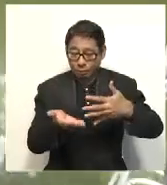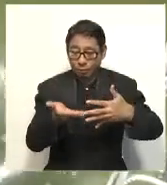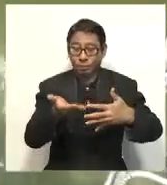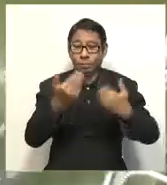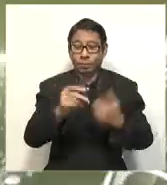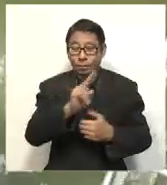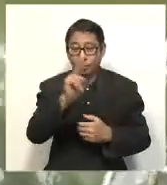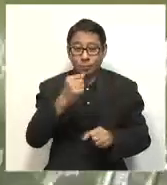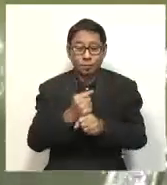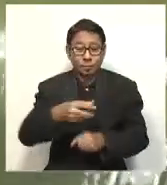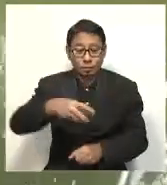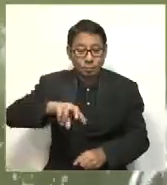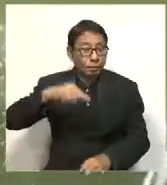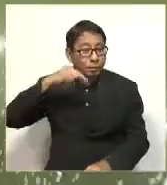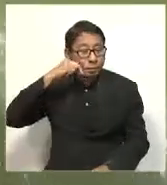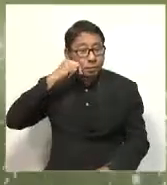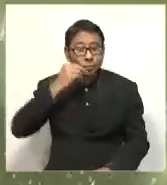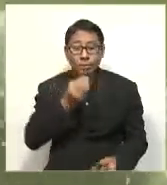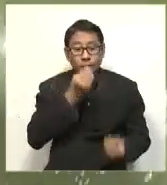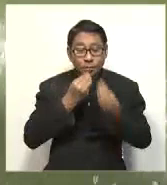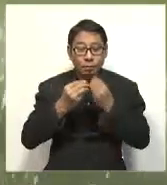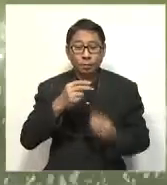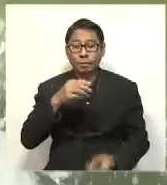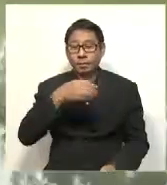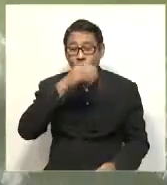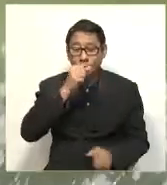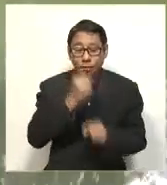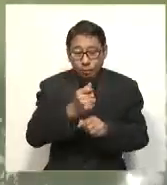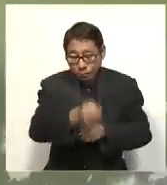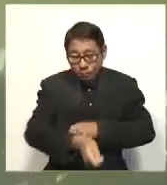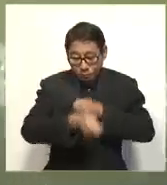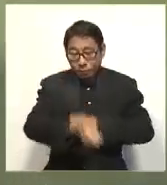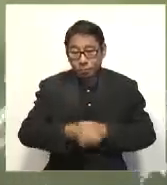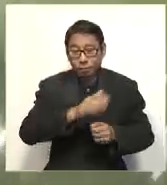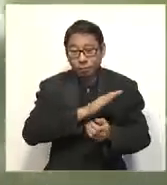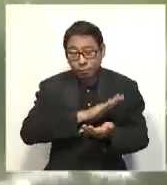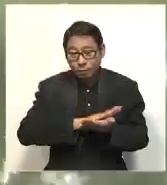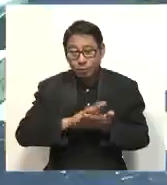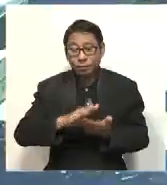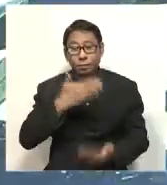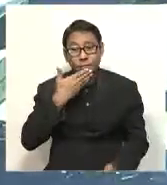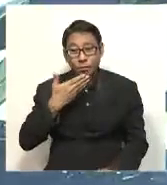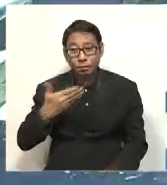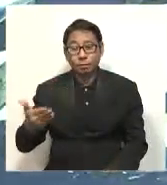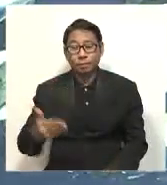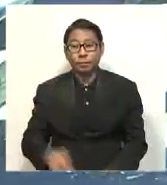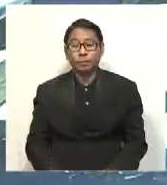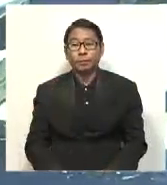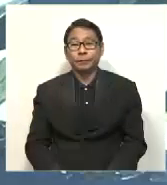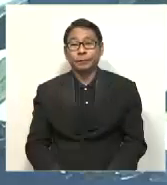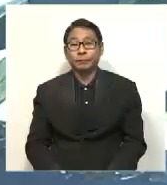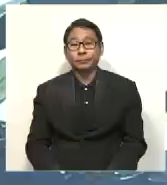ถนำไปใช้ผลิตน้ำประปาใช้ในการอุปโภคในครัวเรือนและภาคการเกษตรได้อย่างพอเพียงตลอดทั้งปีค่ะ